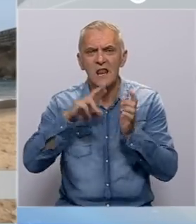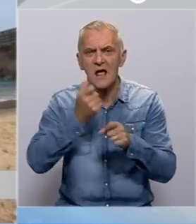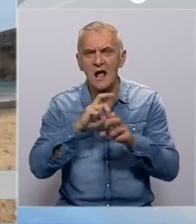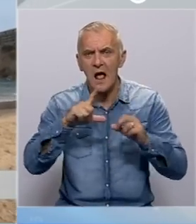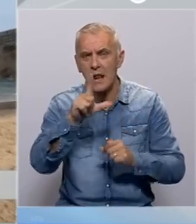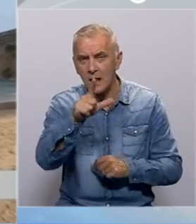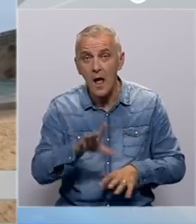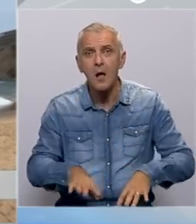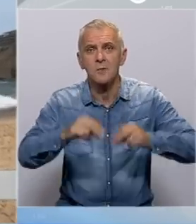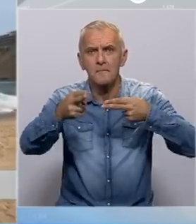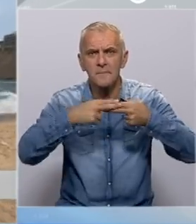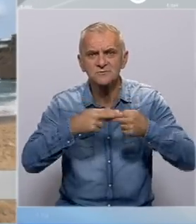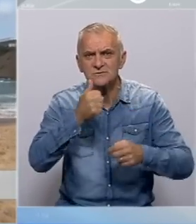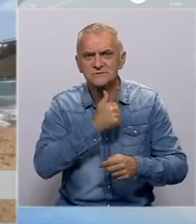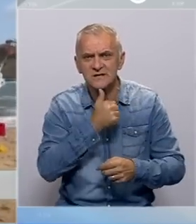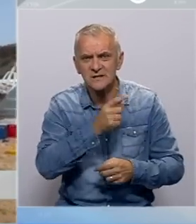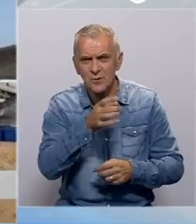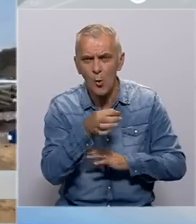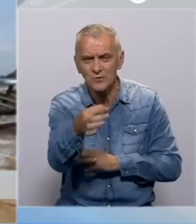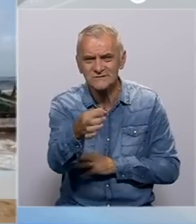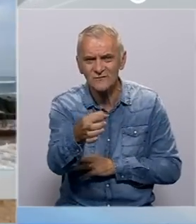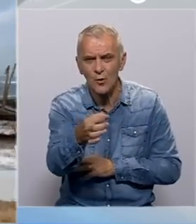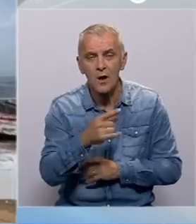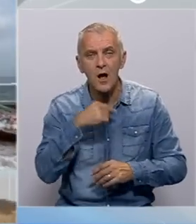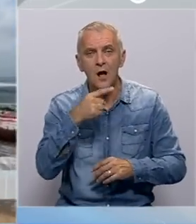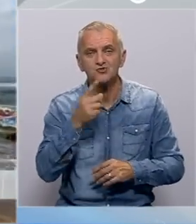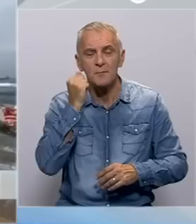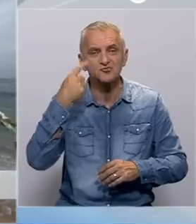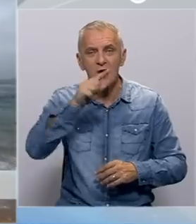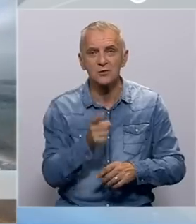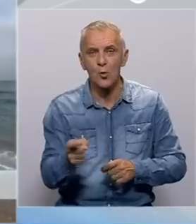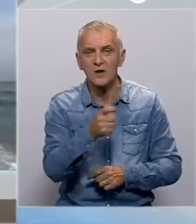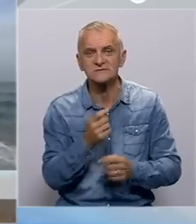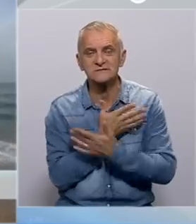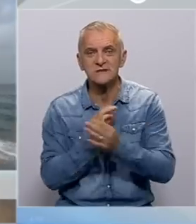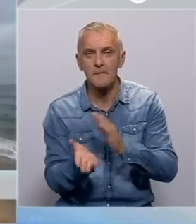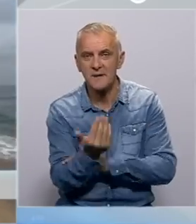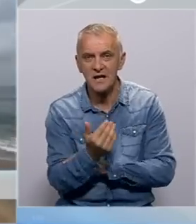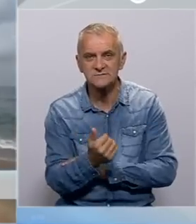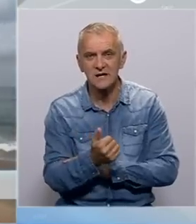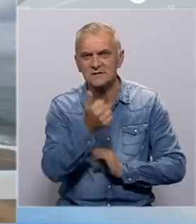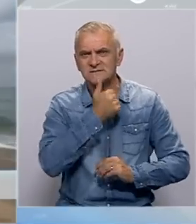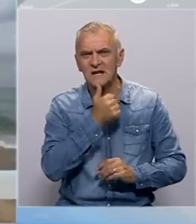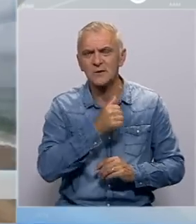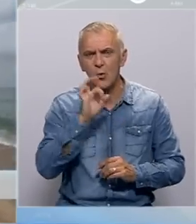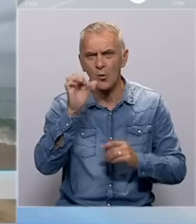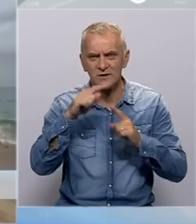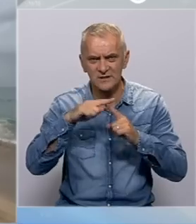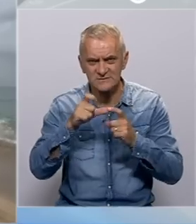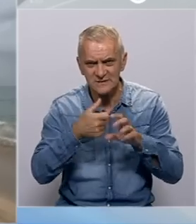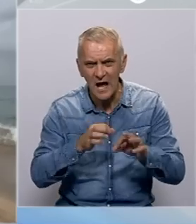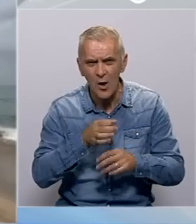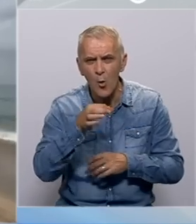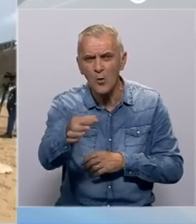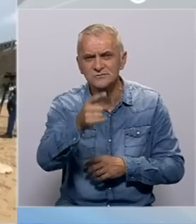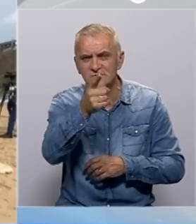a pronađen je blizu Zelenortskih ostrva, saopštila je Međunarodna organizacija za migracije. Zelenortska ostrva su na